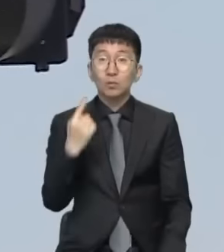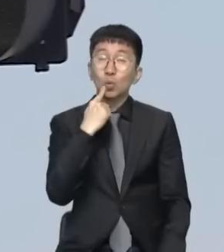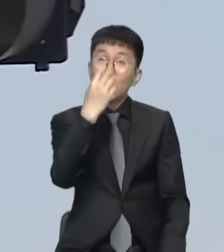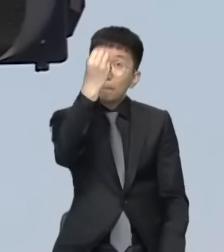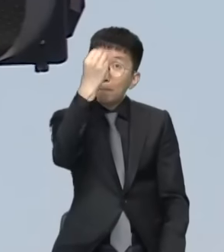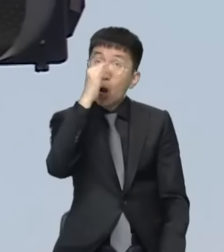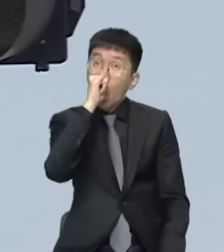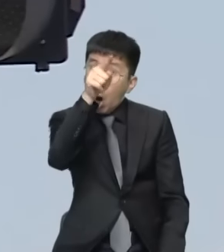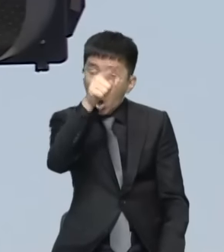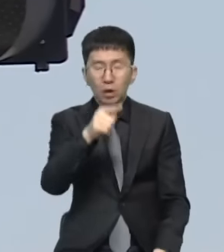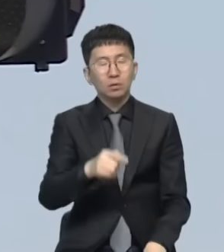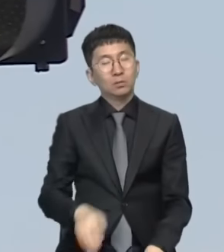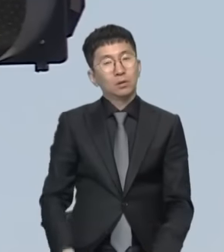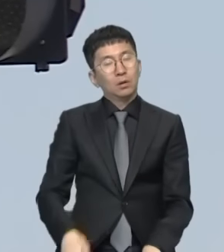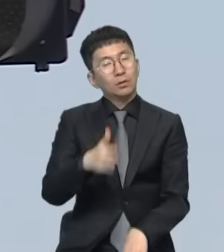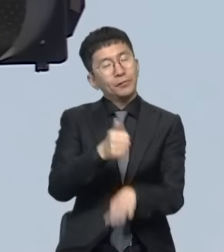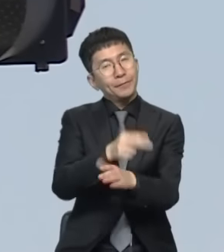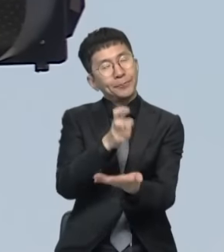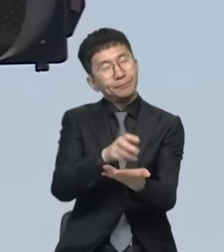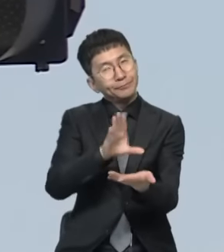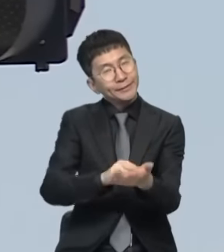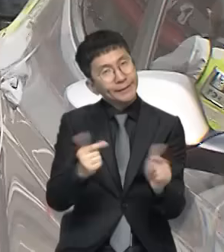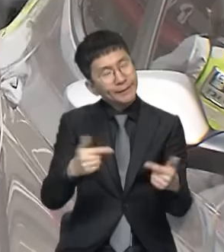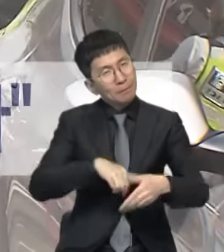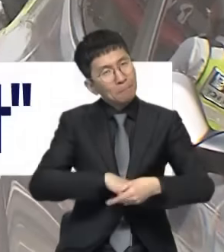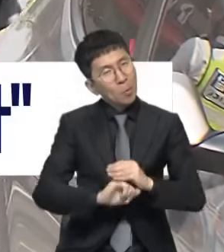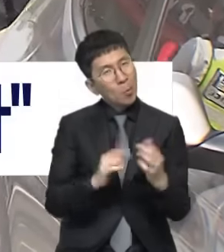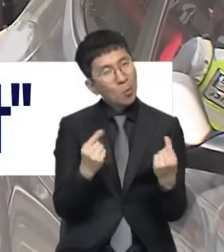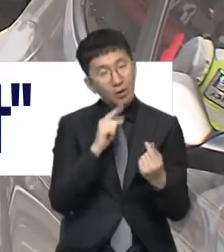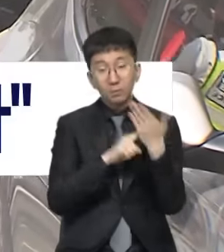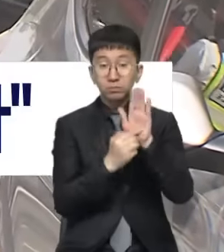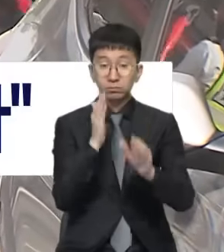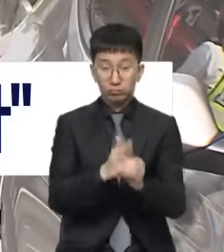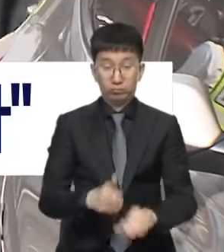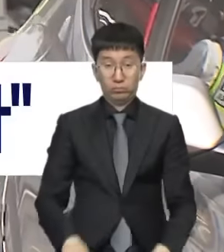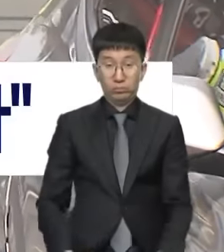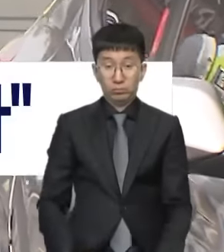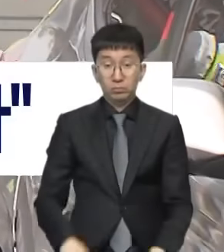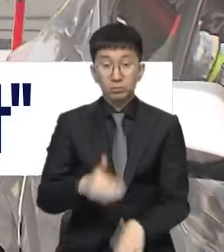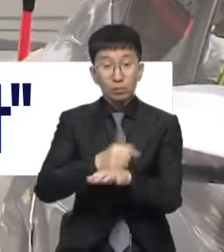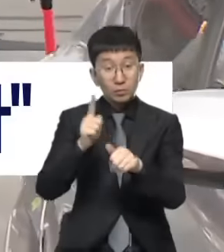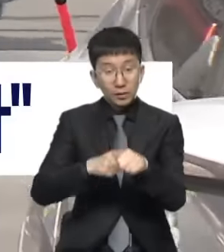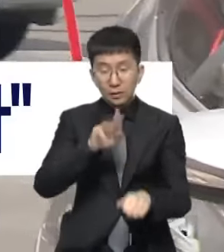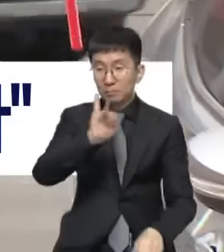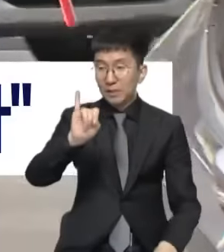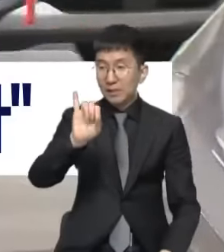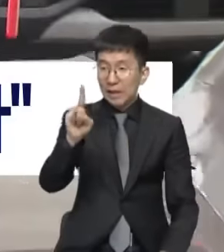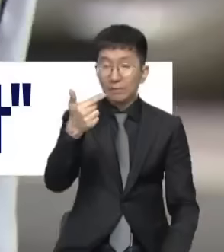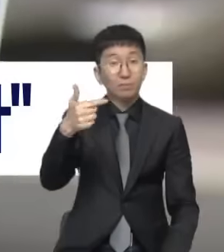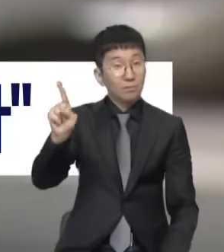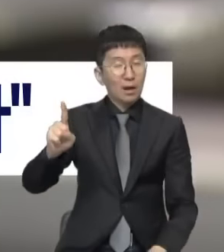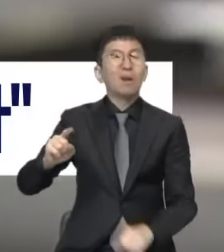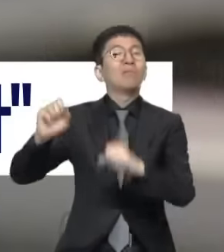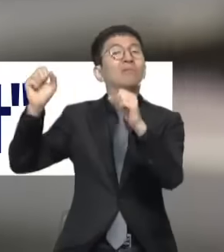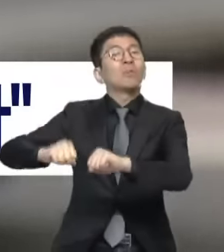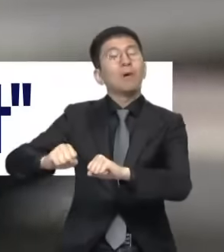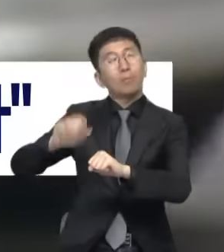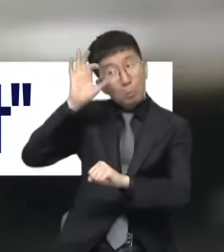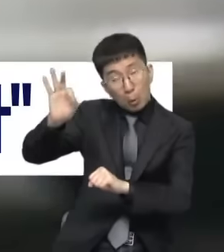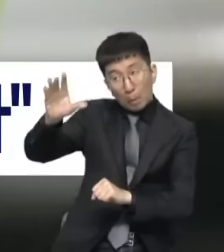법 규정에 문제가 있는 건 아닐까. 경찰은 도로신호에 관한 국제기준인 비엔나 협약을 따르고 있기에